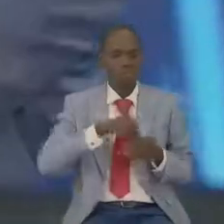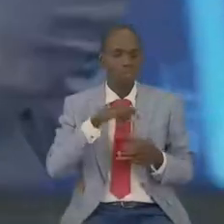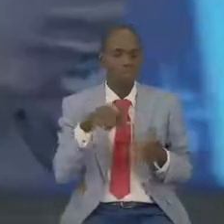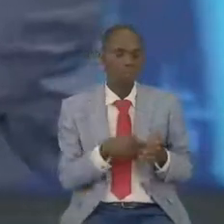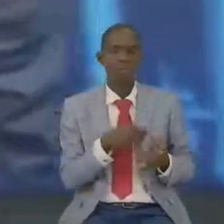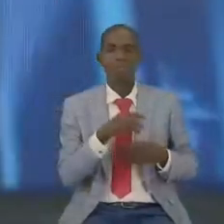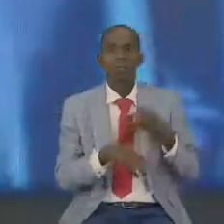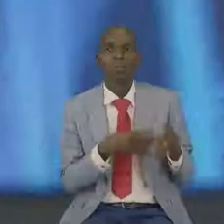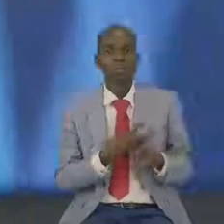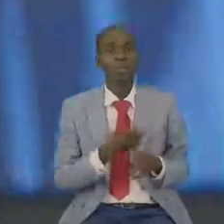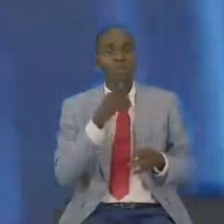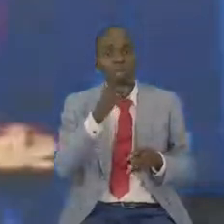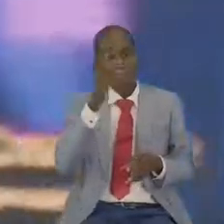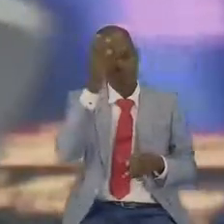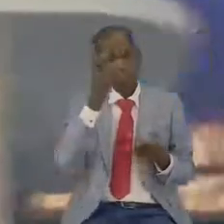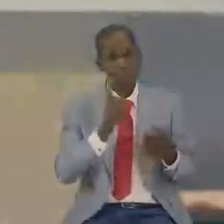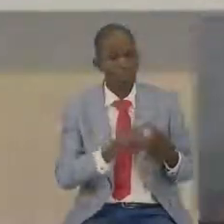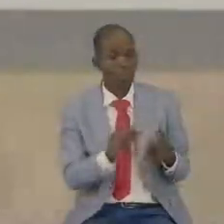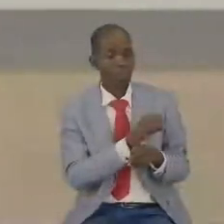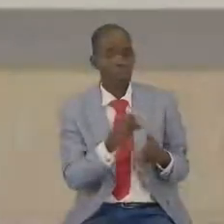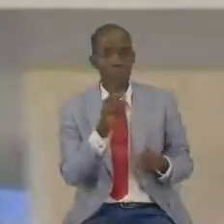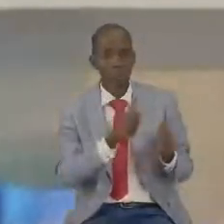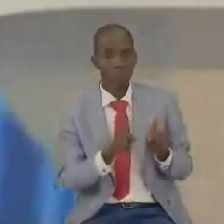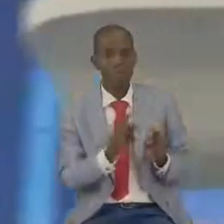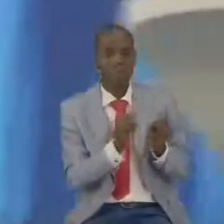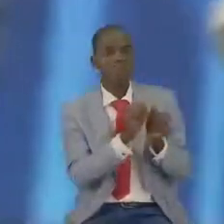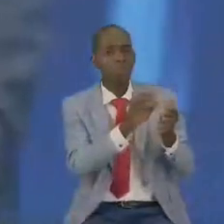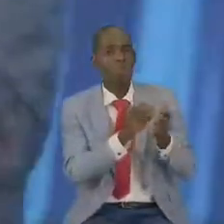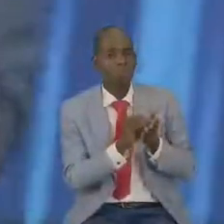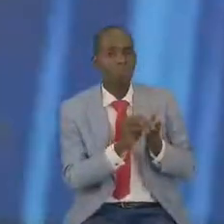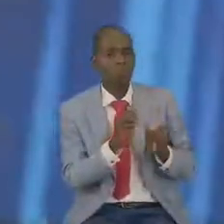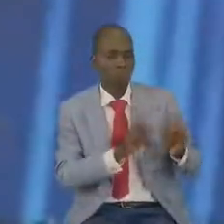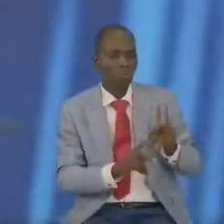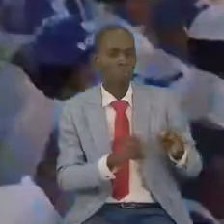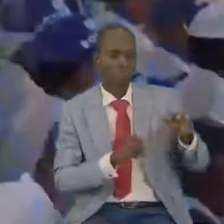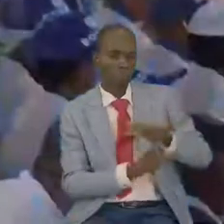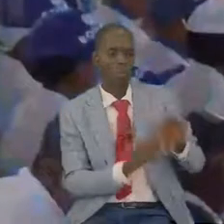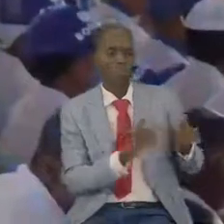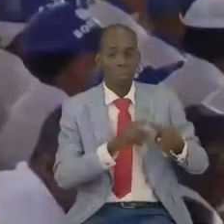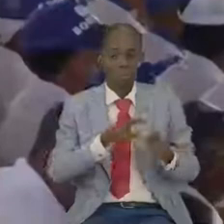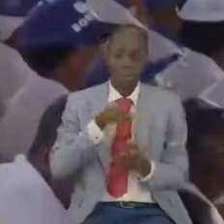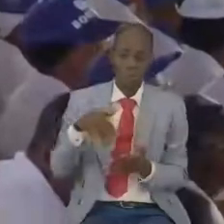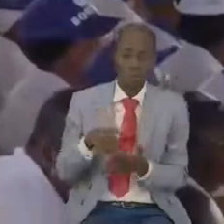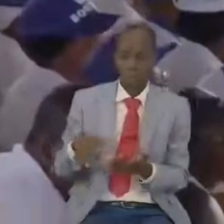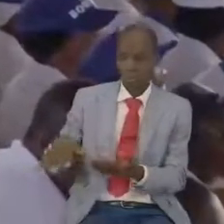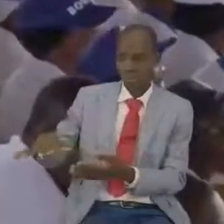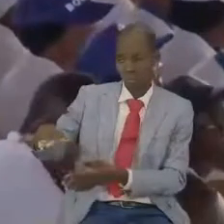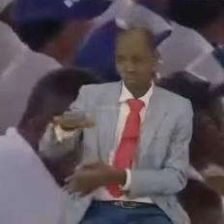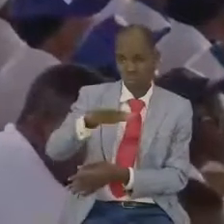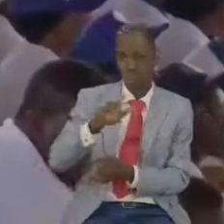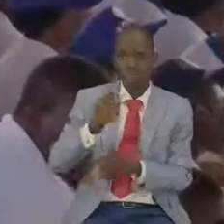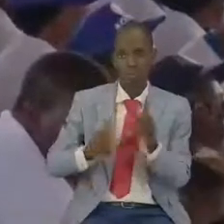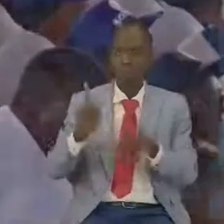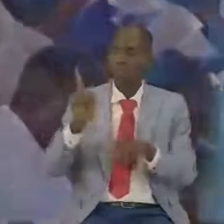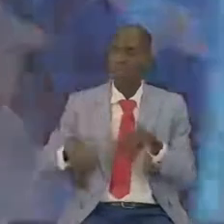juridiction pour mettre ce que tu veux. Mais ceux-là, tu ne peux pas les toucher. Et tu viens vers